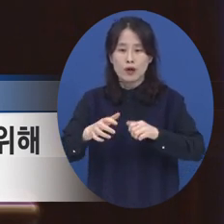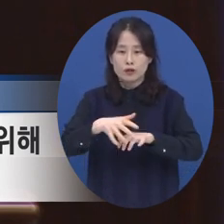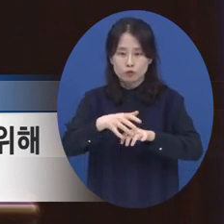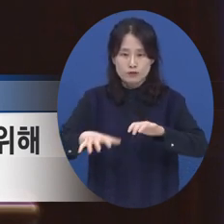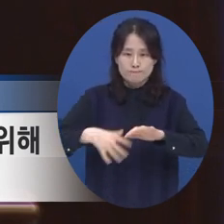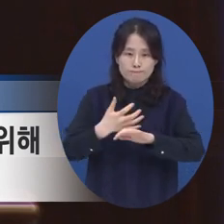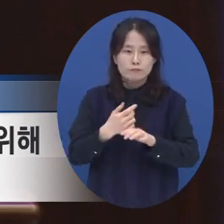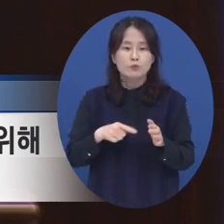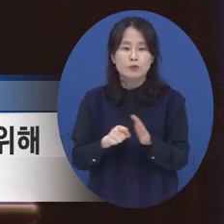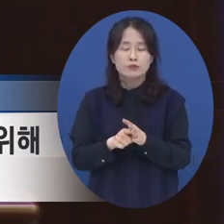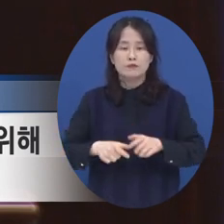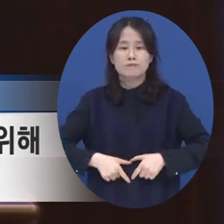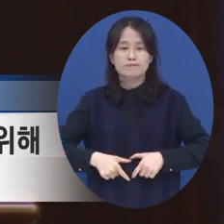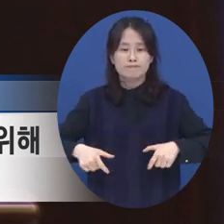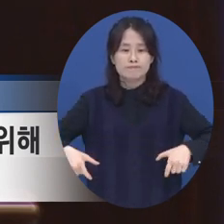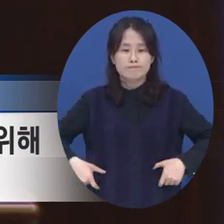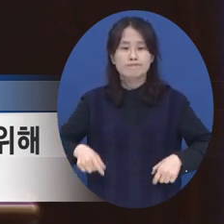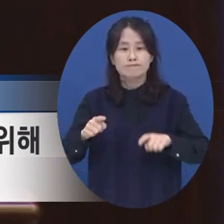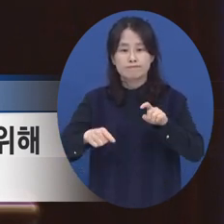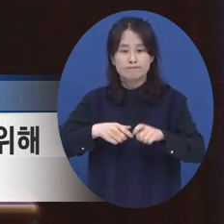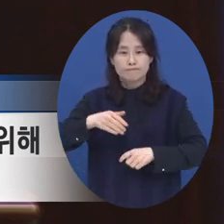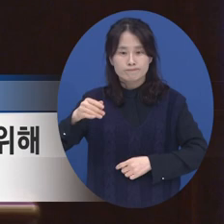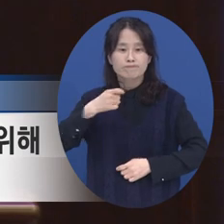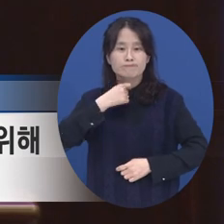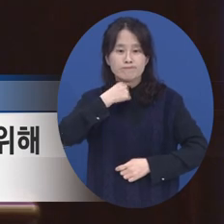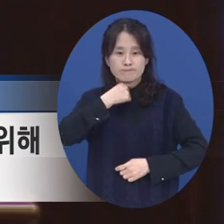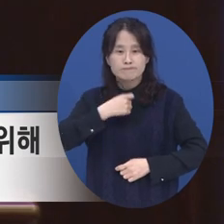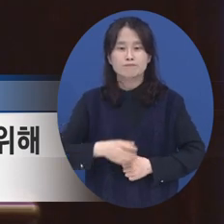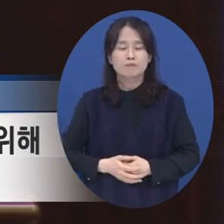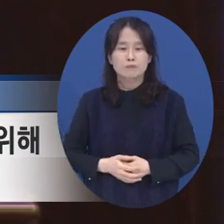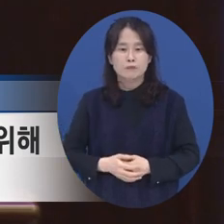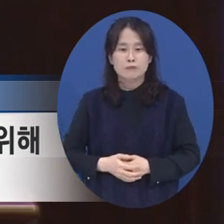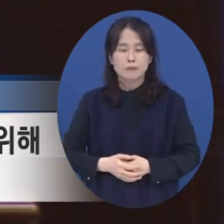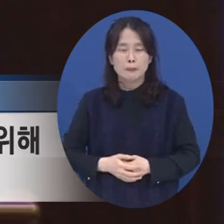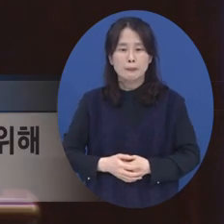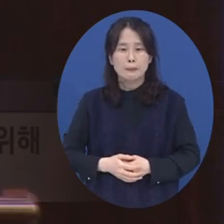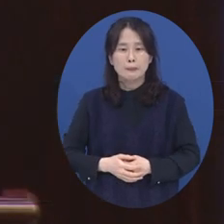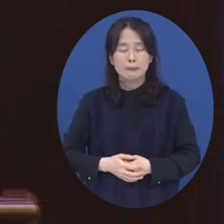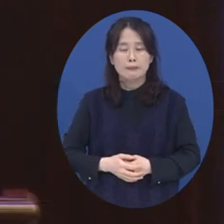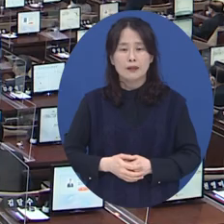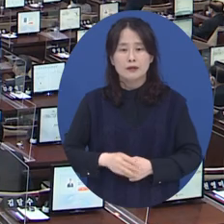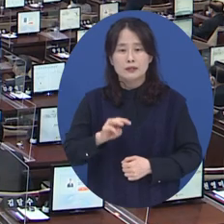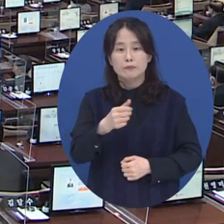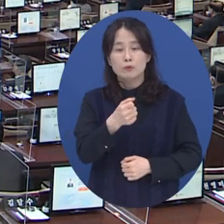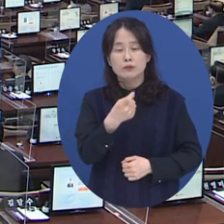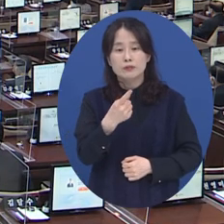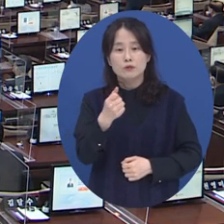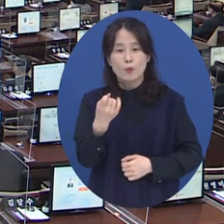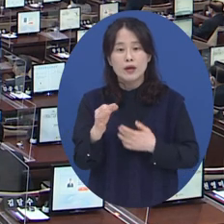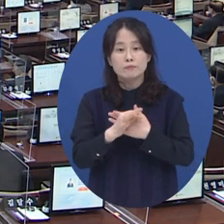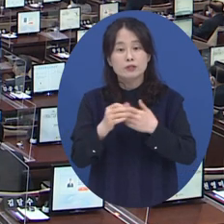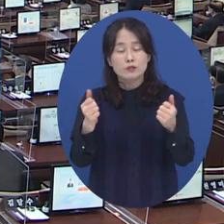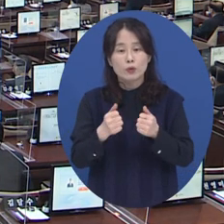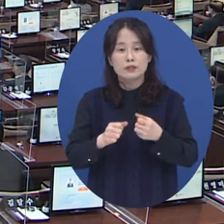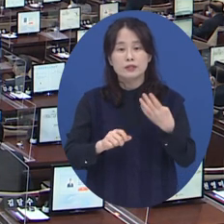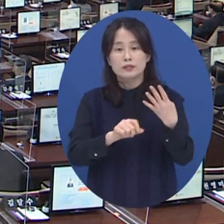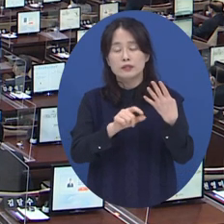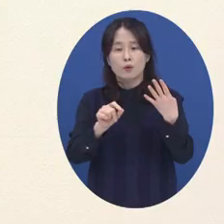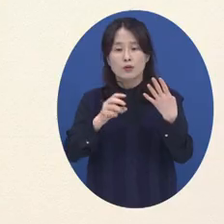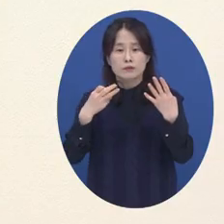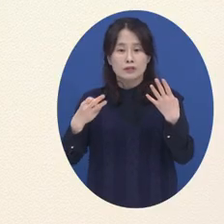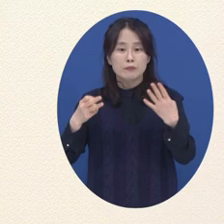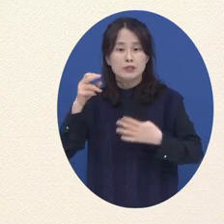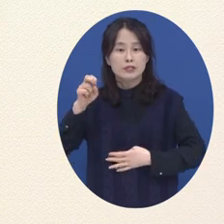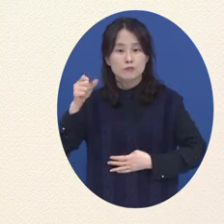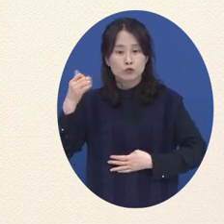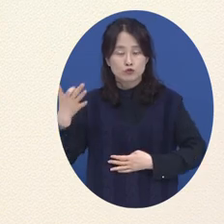그리고 의해 조직 특징 등을 위해 담대하게 걸어가게 습니다 경우도 회에서 351 임심여 는